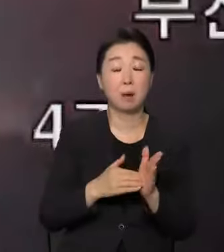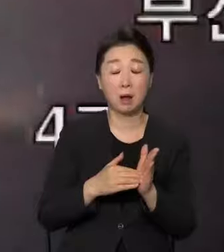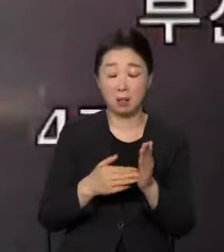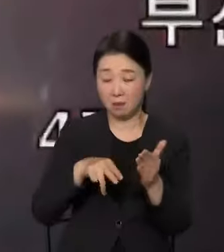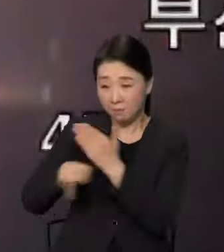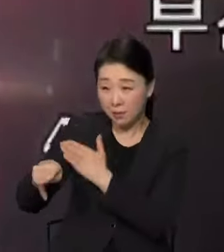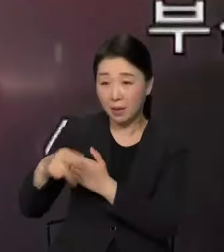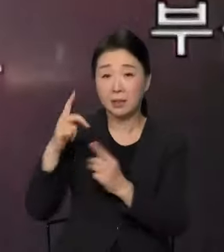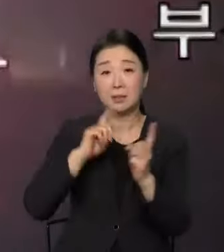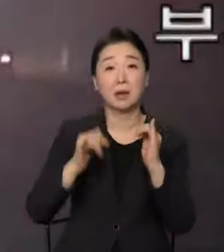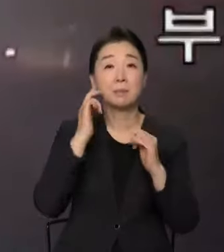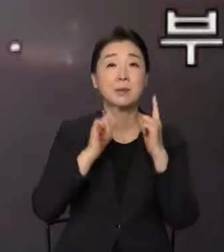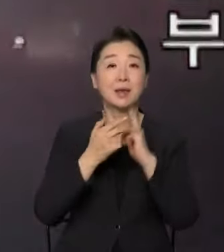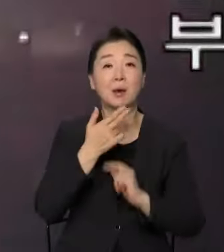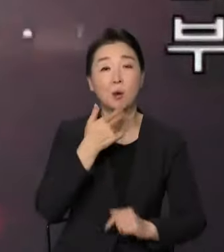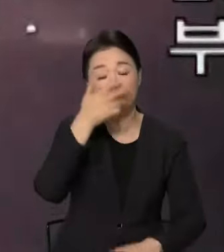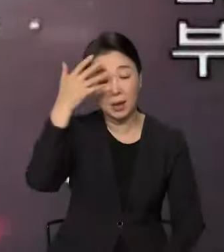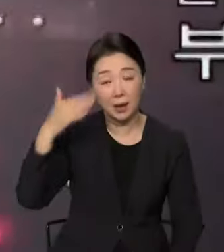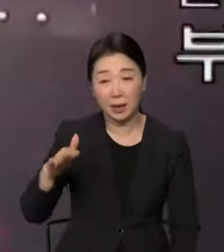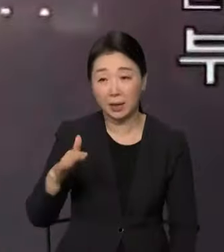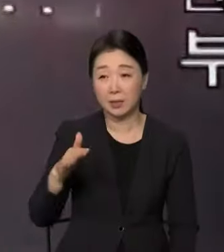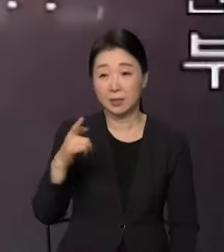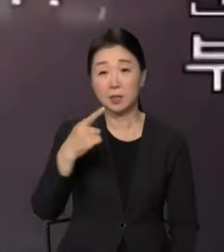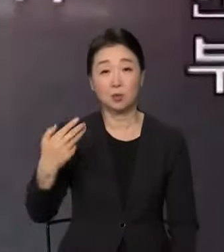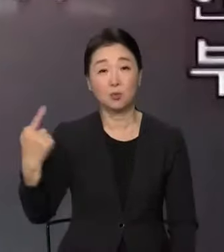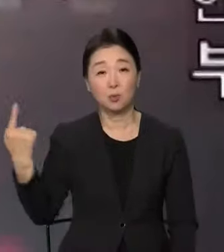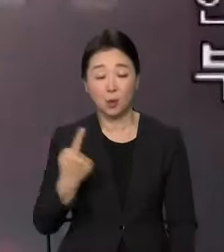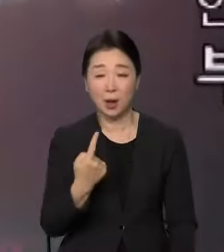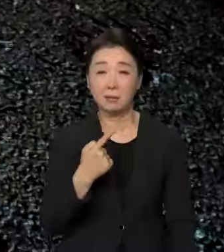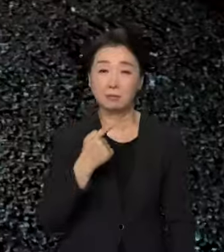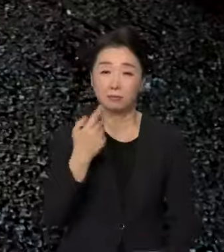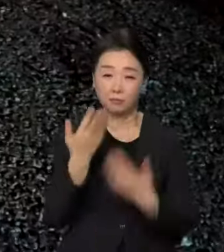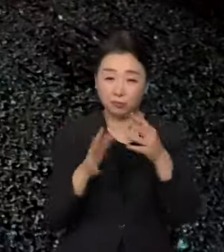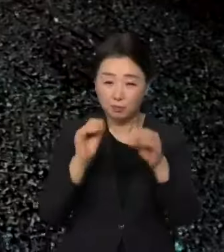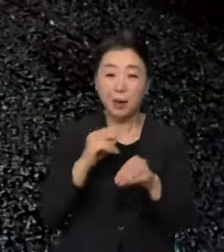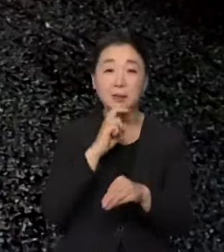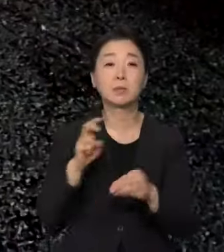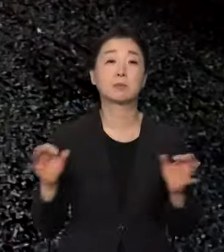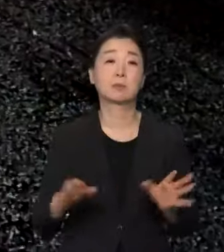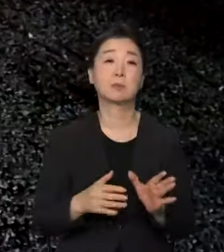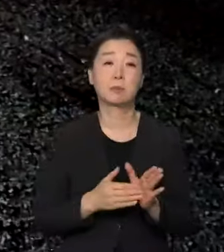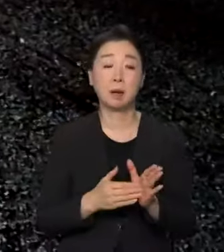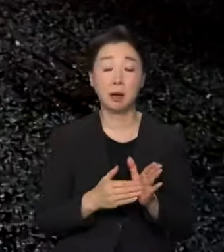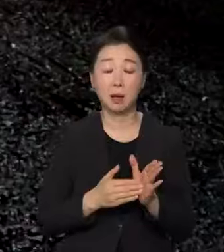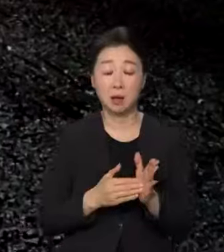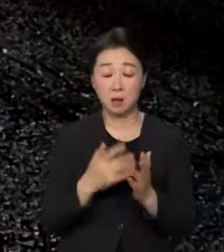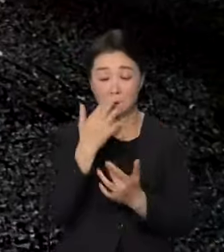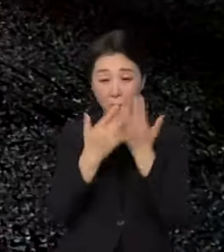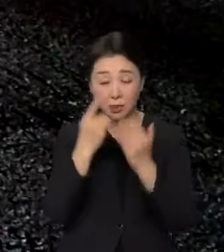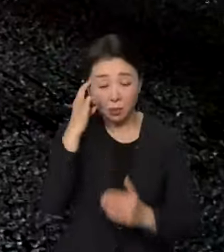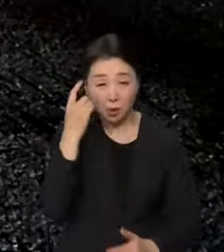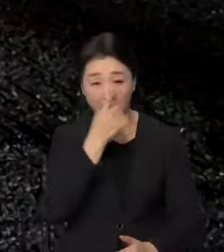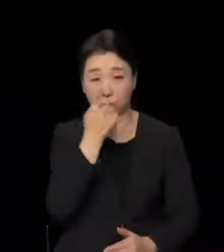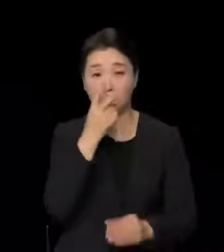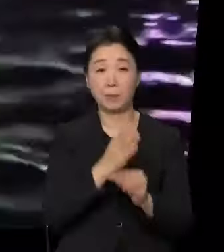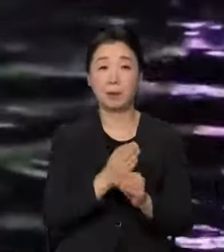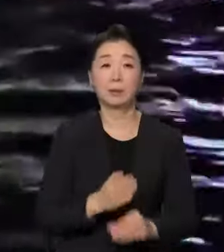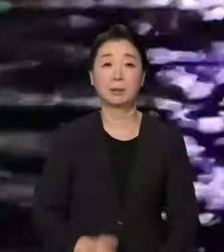대피해 인명피해는 없었고 출동한 소방은 20분 만에 불을 껐습니다. 소방당국은 정확한 화재 경위를 조사